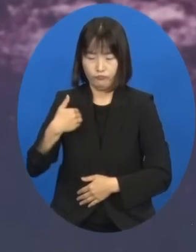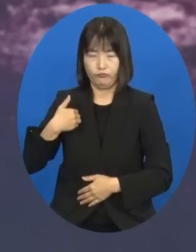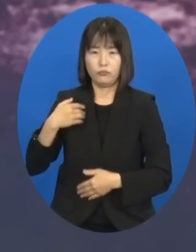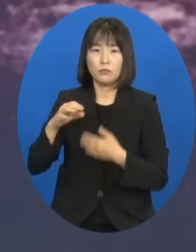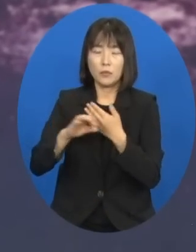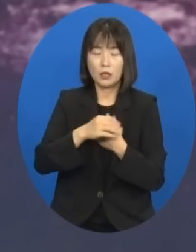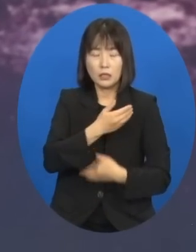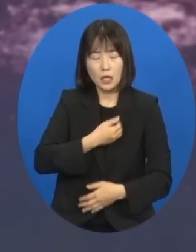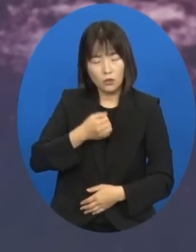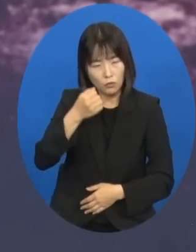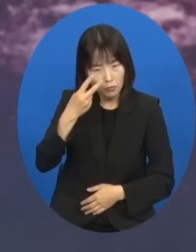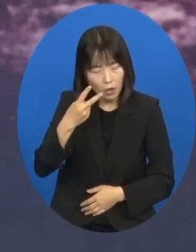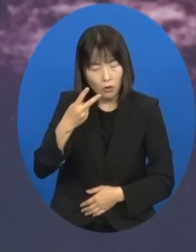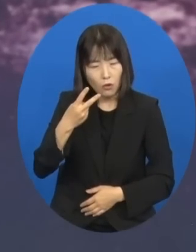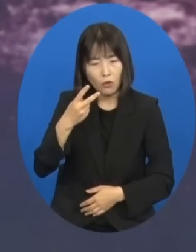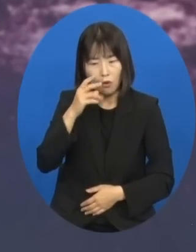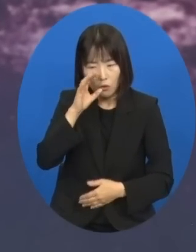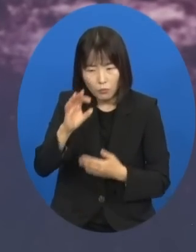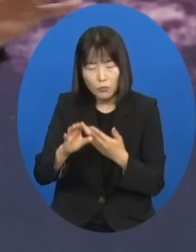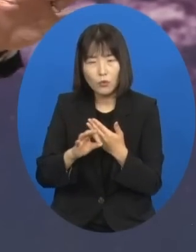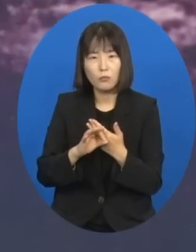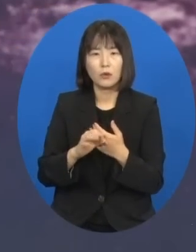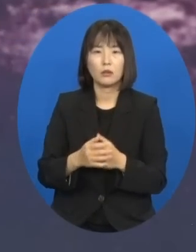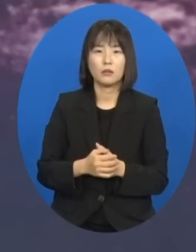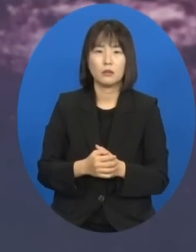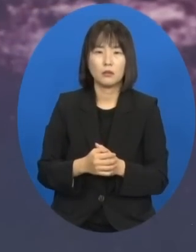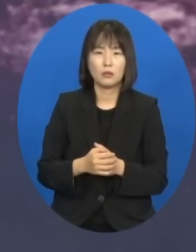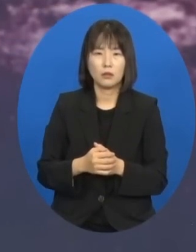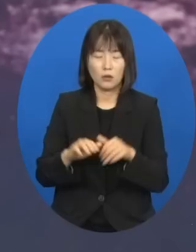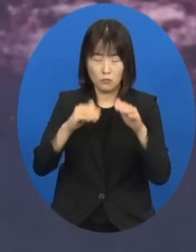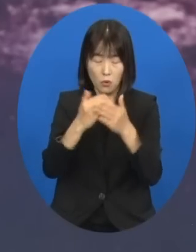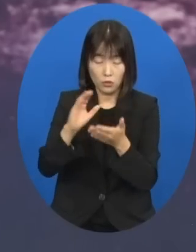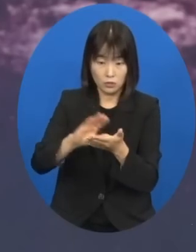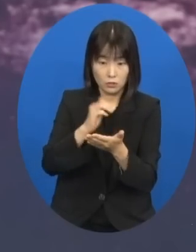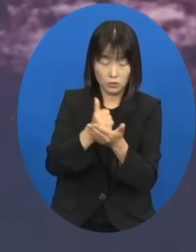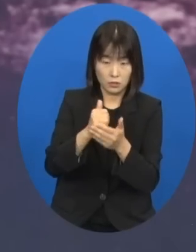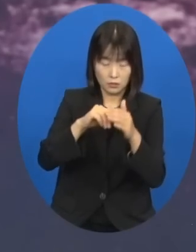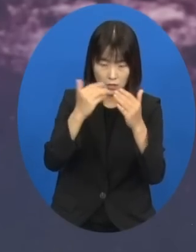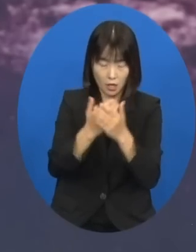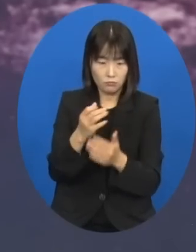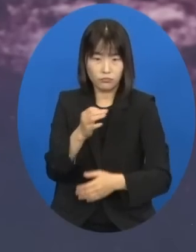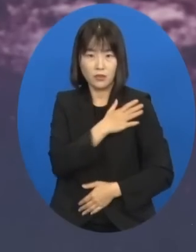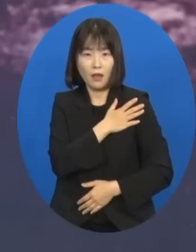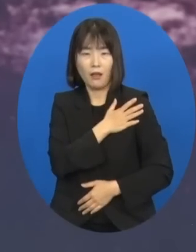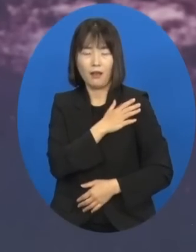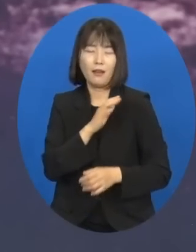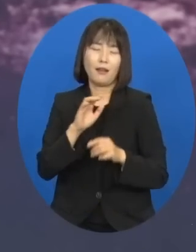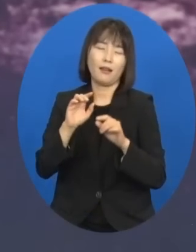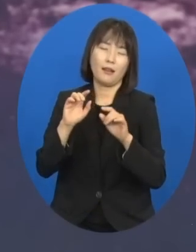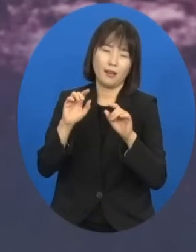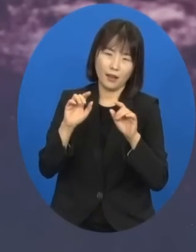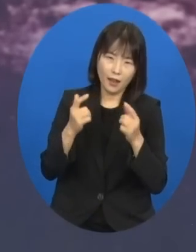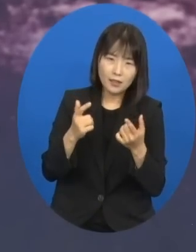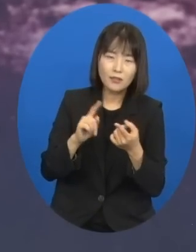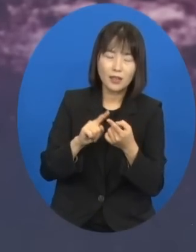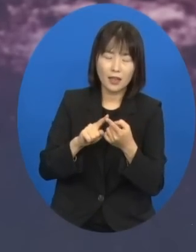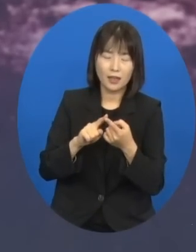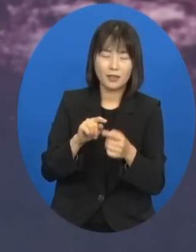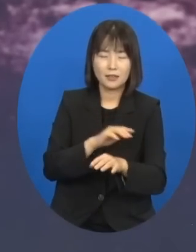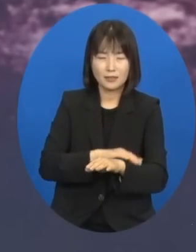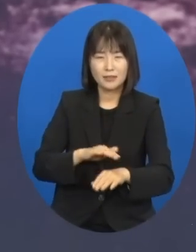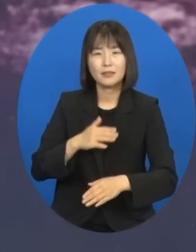베드로나 사도들 보십시오. 모든 그리스도인들이 다 잘 살겠죠. 근데 여러분 그렇지 않다는 것을 우리는 너무나 잘